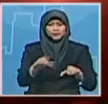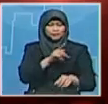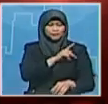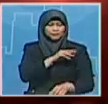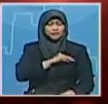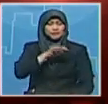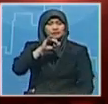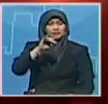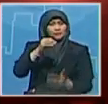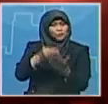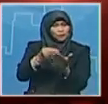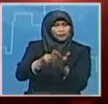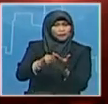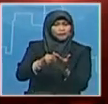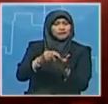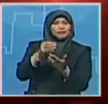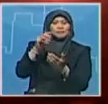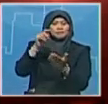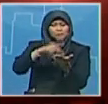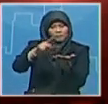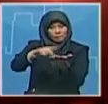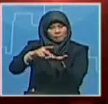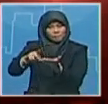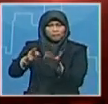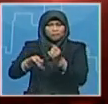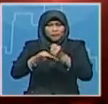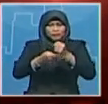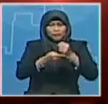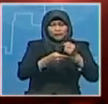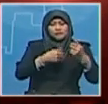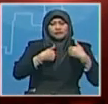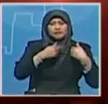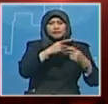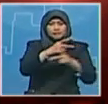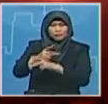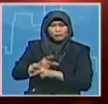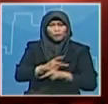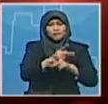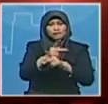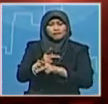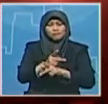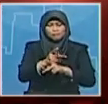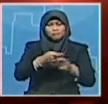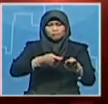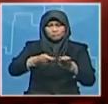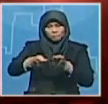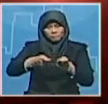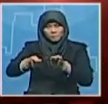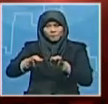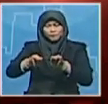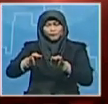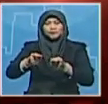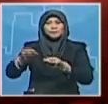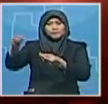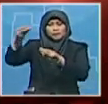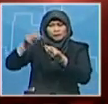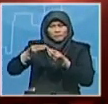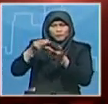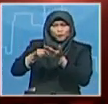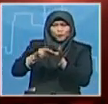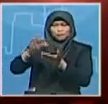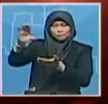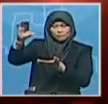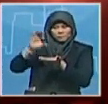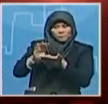Kementerian Kewangan untuk memastikan perbelanjaan yang berhemah, ada kawalan yang mereka lakukan, jadi dia akan memberi secara berperingkat. Yang awalan